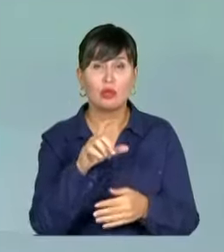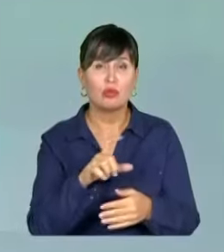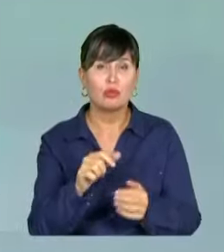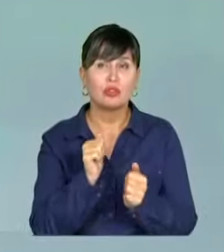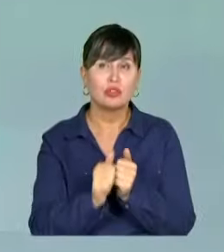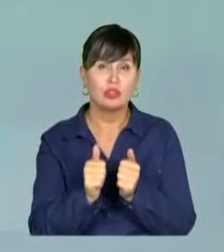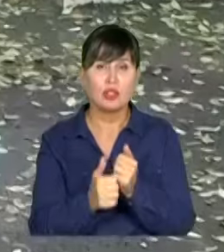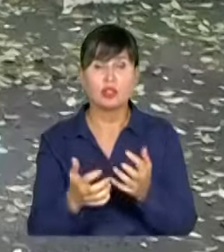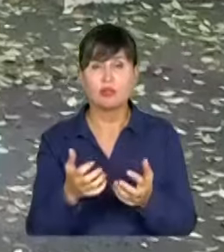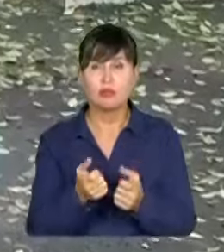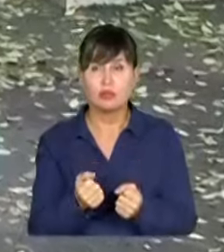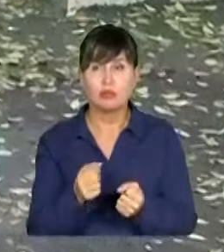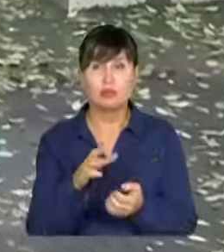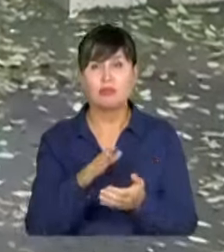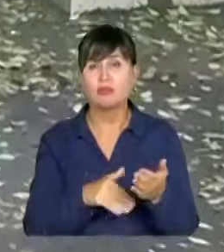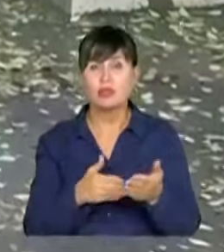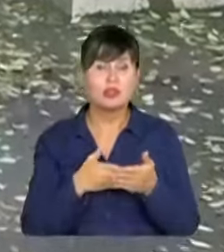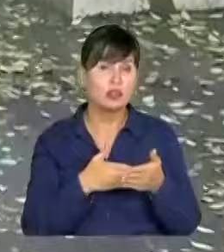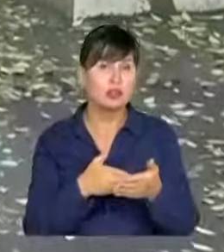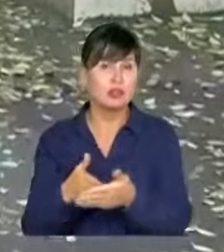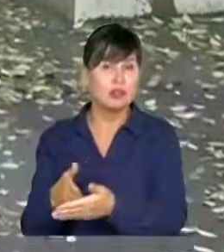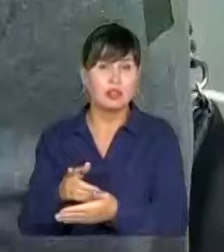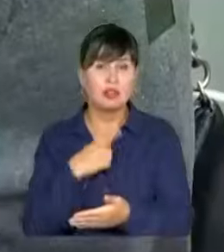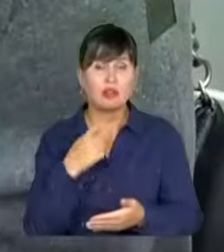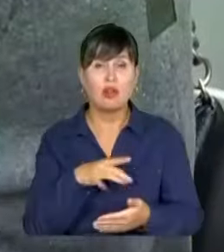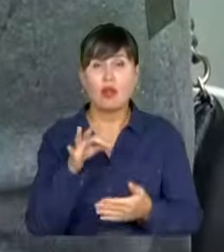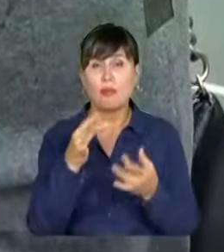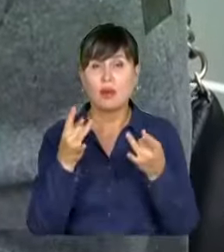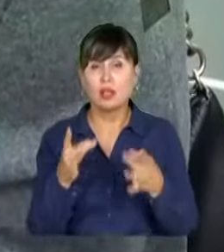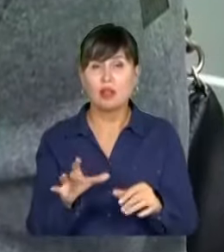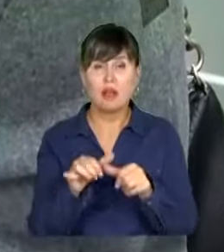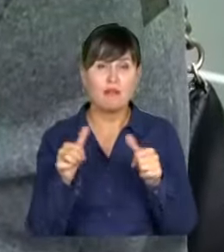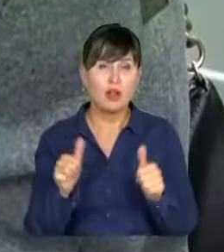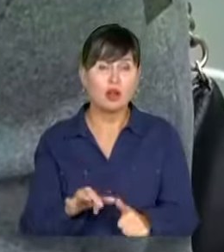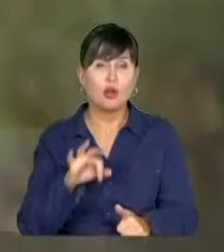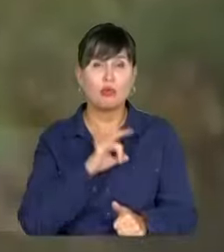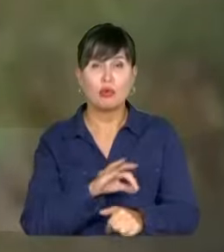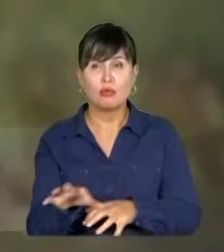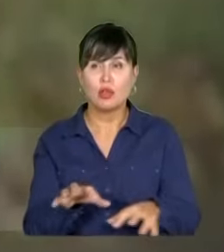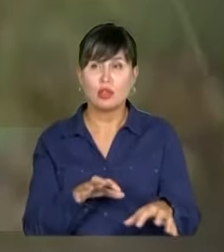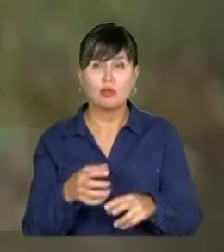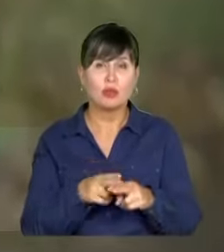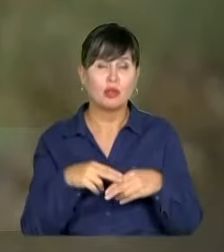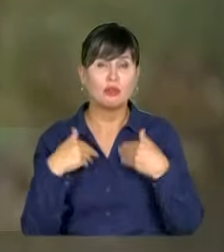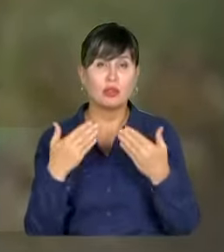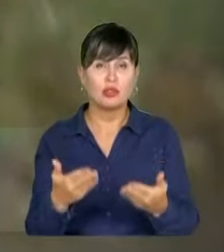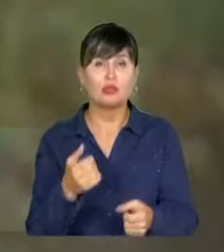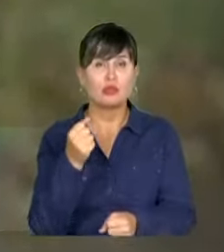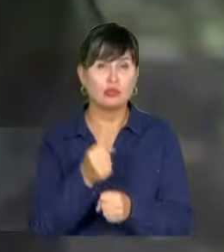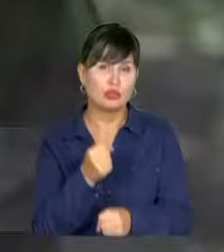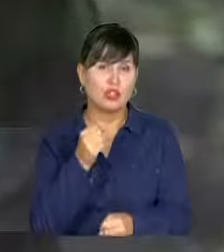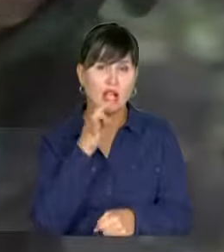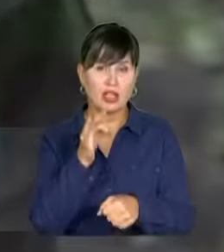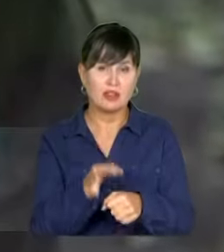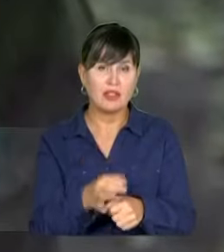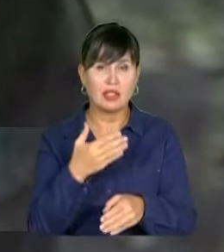от безысходности, считает экономист Сапарбай Жубаев. А простотой оформления пользуются мошенники, поэтому предлагает ужесточить